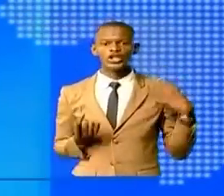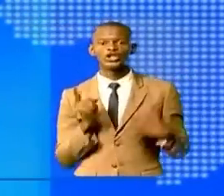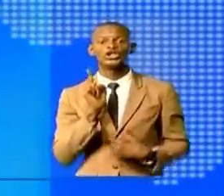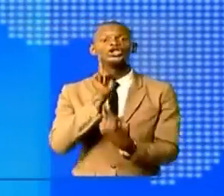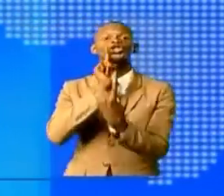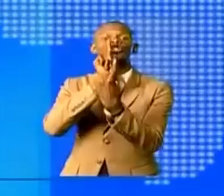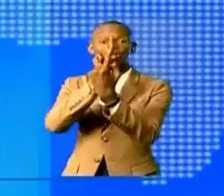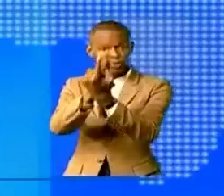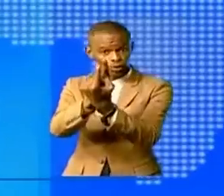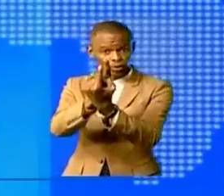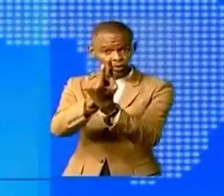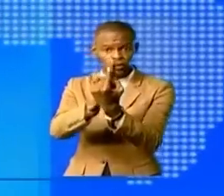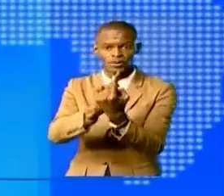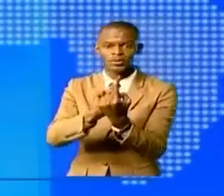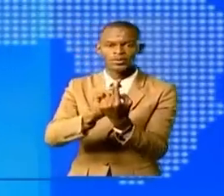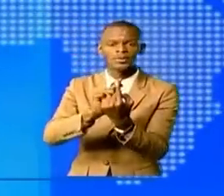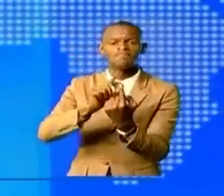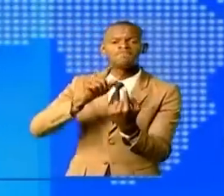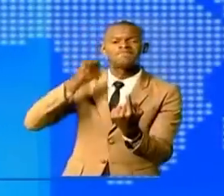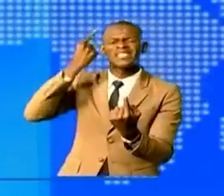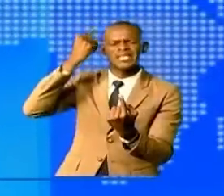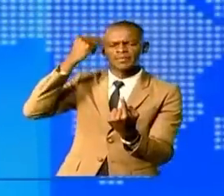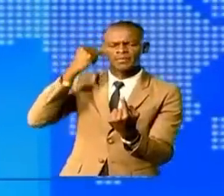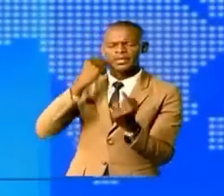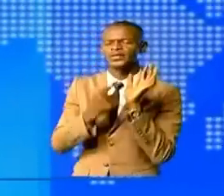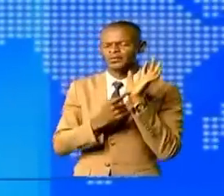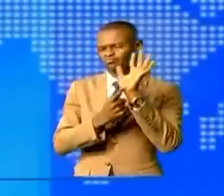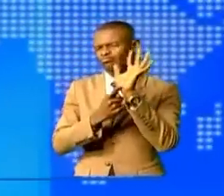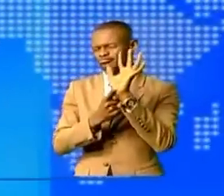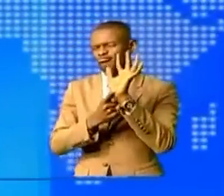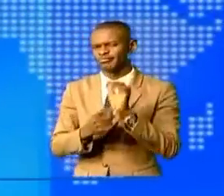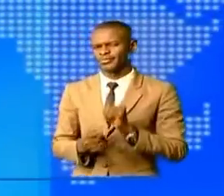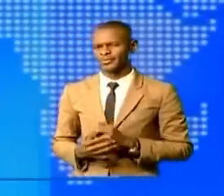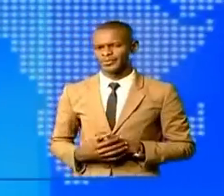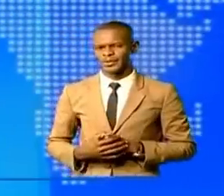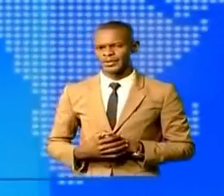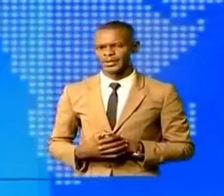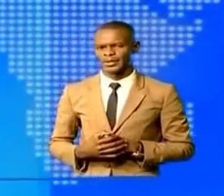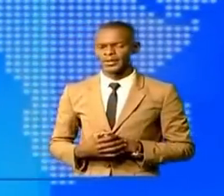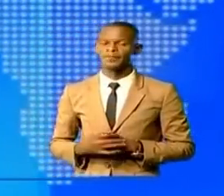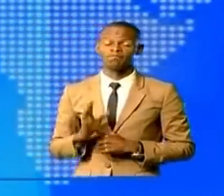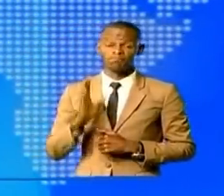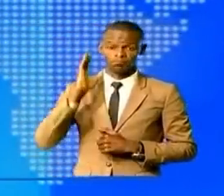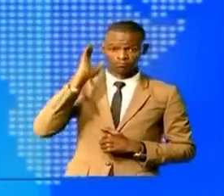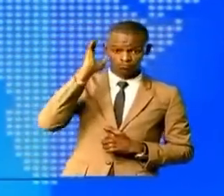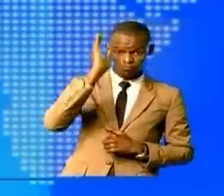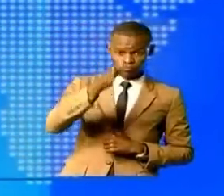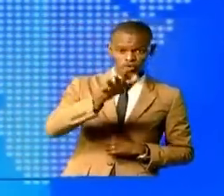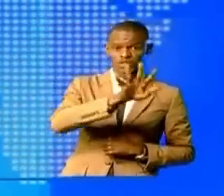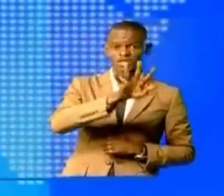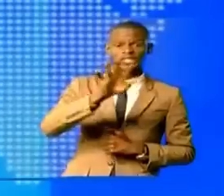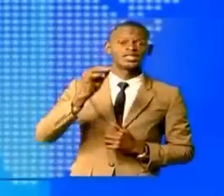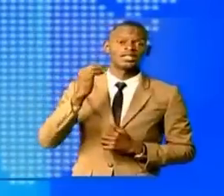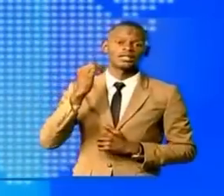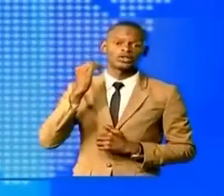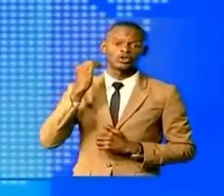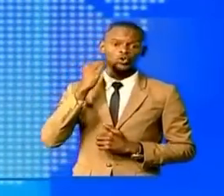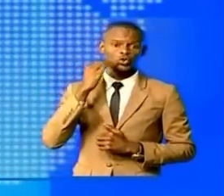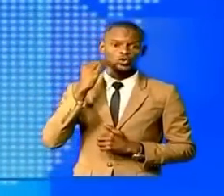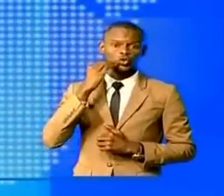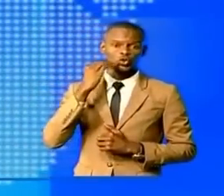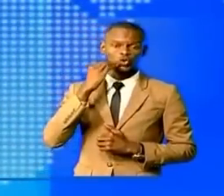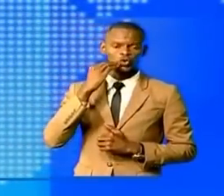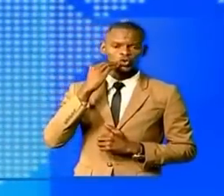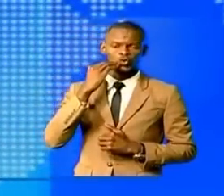son pays pour cet honneur. Autre chose, le 5 juin prochain, la communauté catholique de Lomami va assister au sacre de son